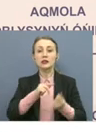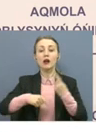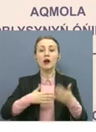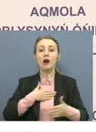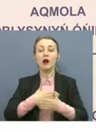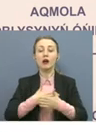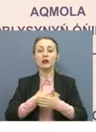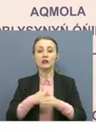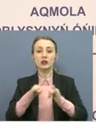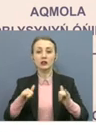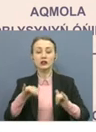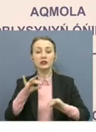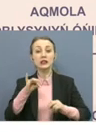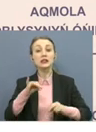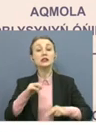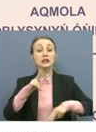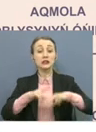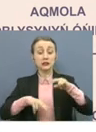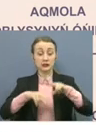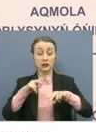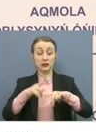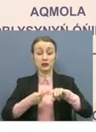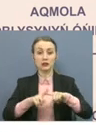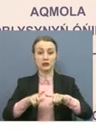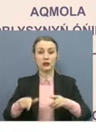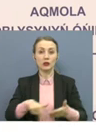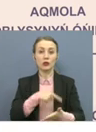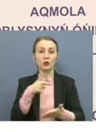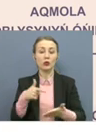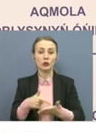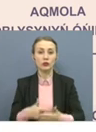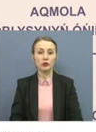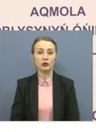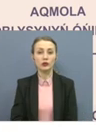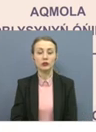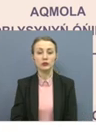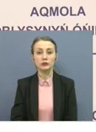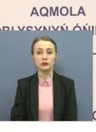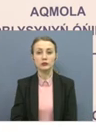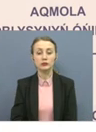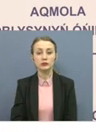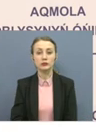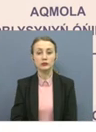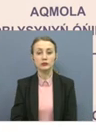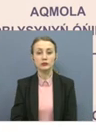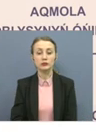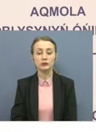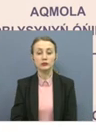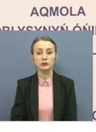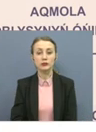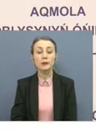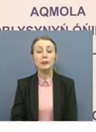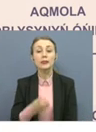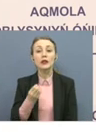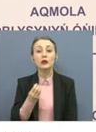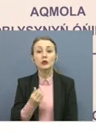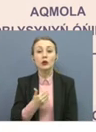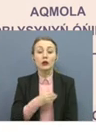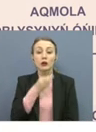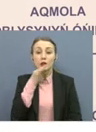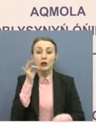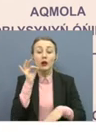ауыл шаруашылық жерлерін тиімді пайдаланбаған шаруашылықтың аумағы заң аясында кері қайтарылады. Сондай-ақ ауыл іргесінен шалғайда